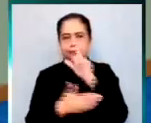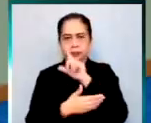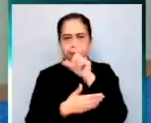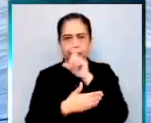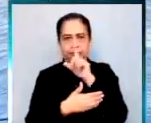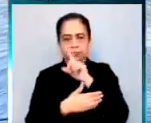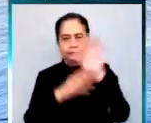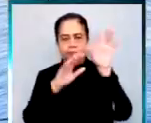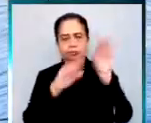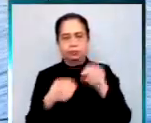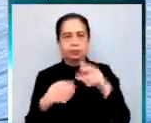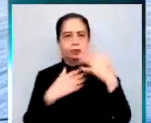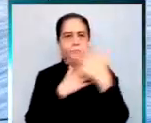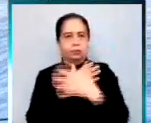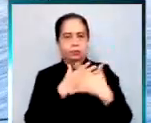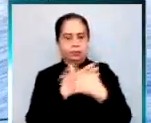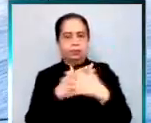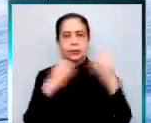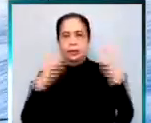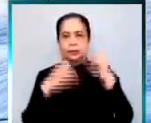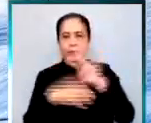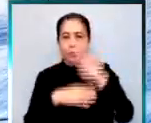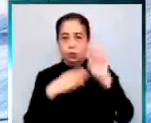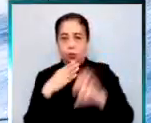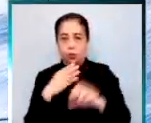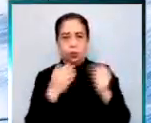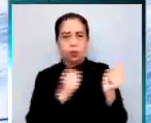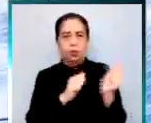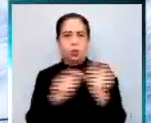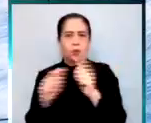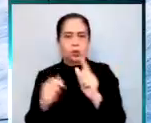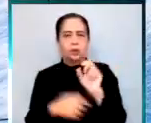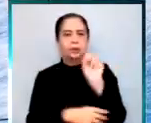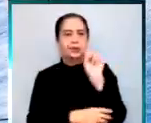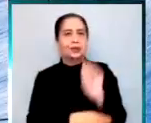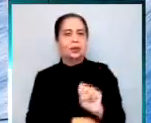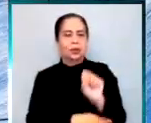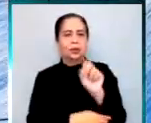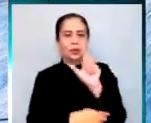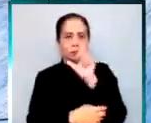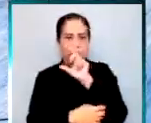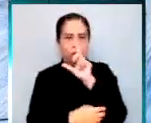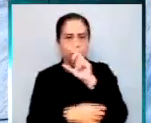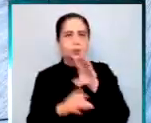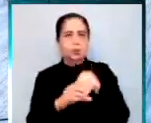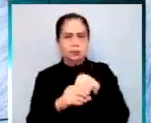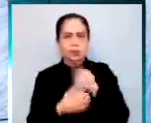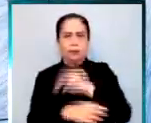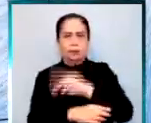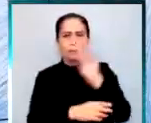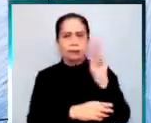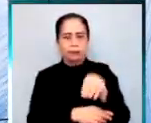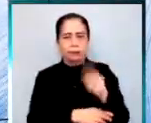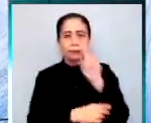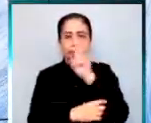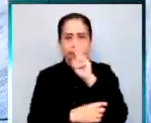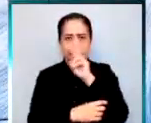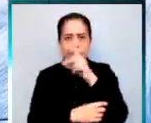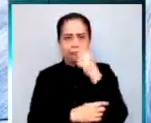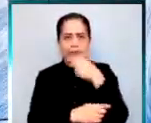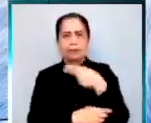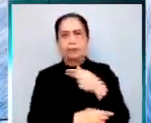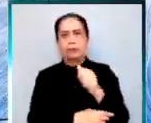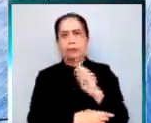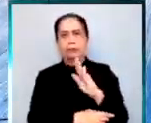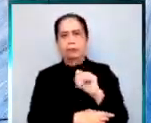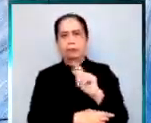ang mga pag-ulan ngayong weekend sa halos buong Southern Luzon, kabilang ang Metro Manila at Visayas dahil sa habagat na pinalalakas